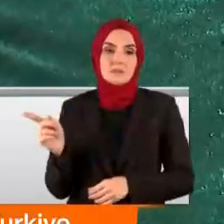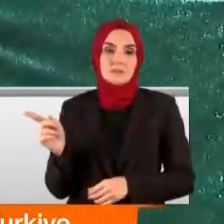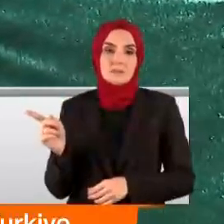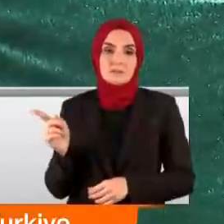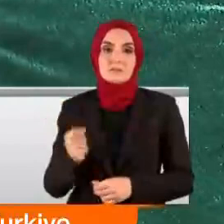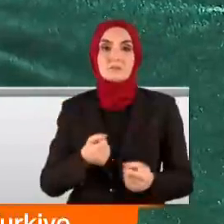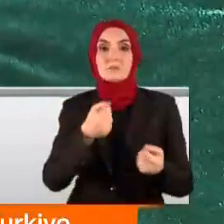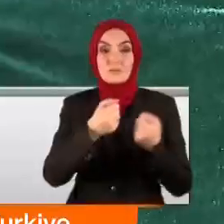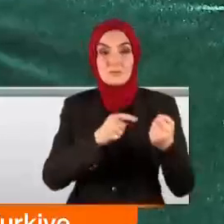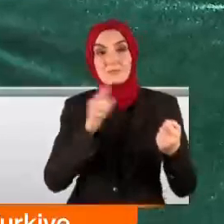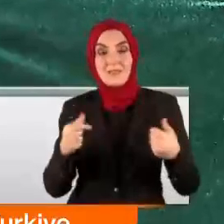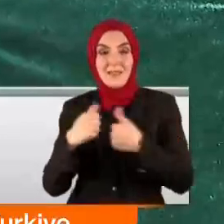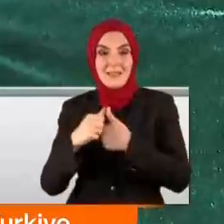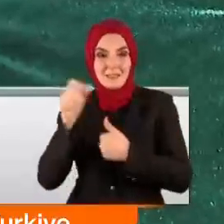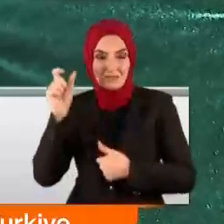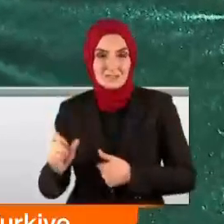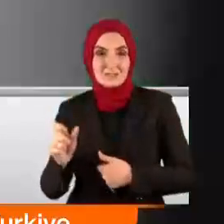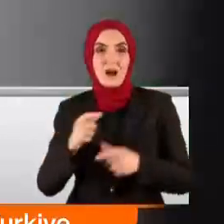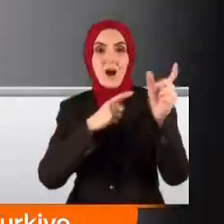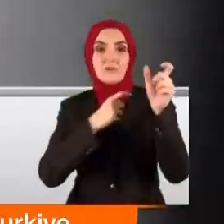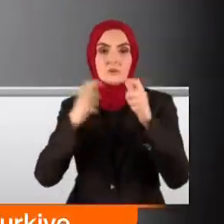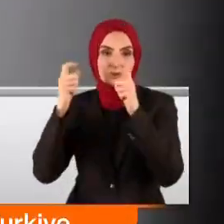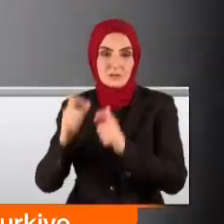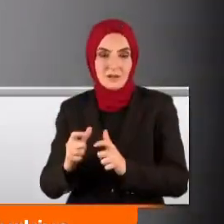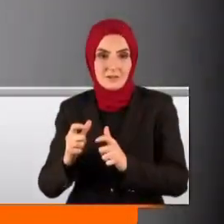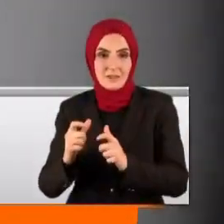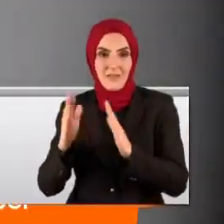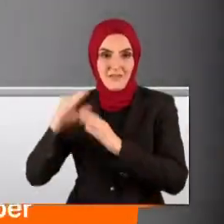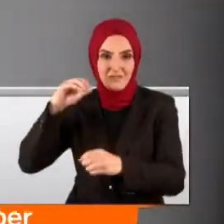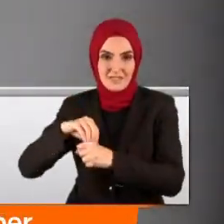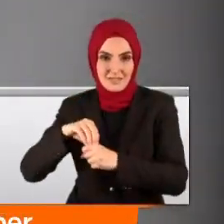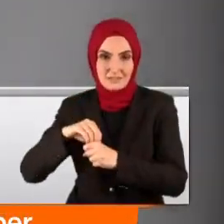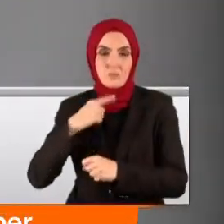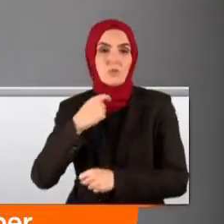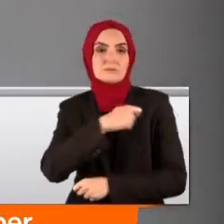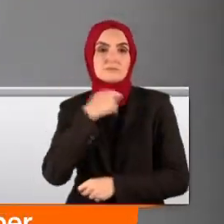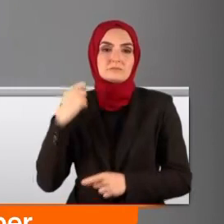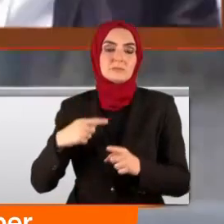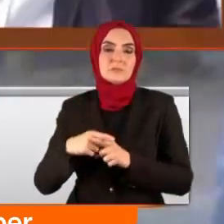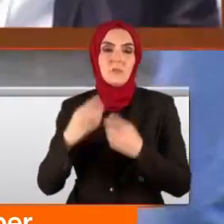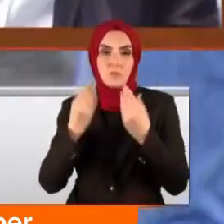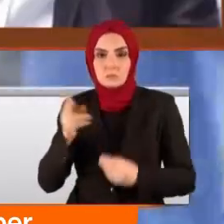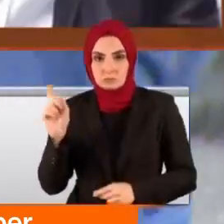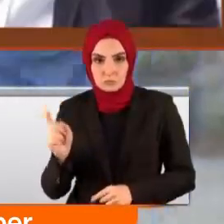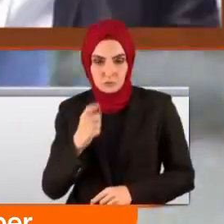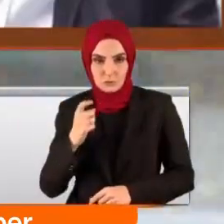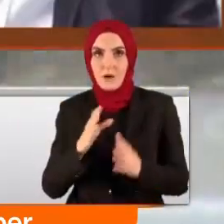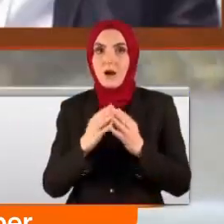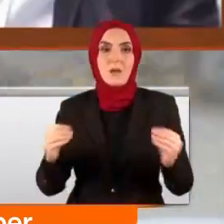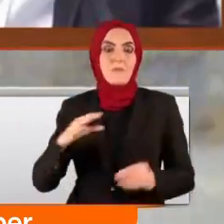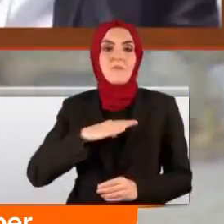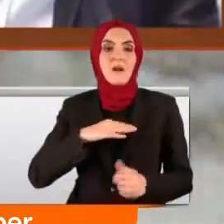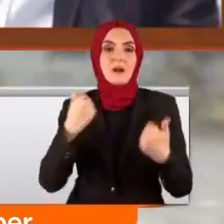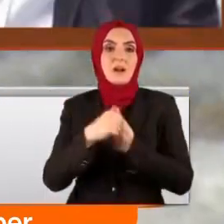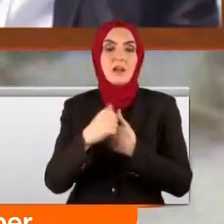evinde boğazı kesilmiş halde kayıp eşinin cansız bedeni de 4 gün sonra bulunmuştu. Polis sır cinayetleri çözmeye